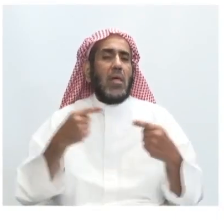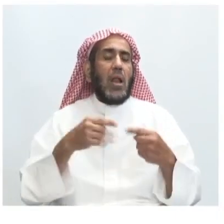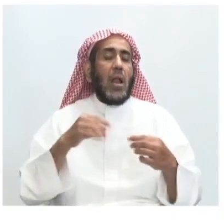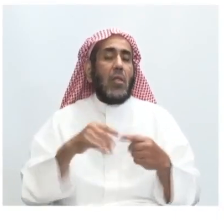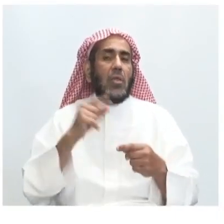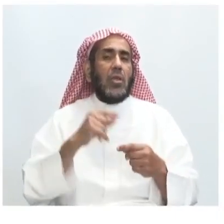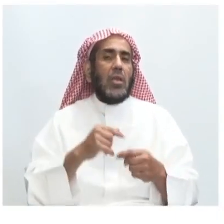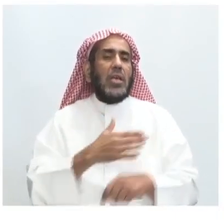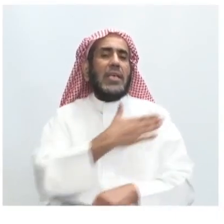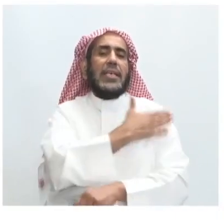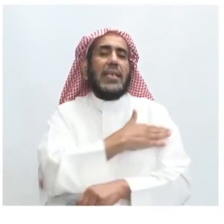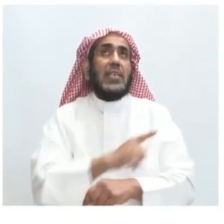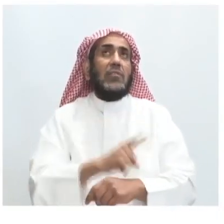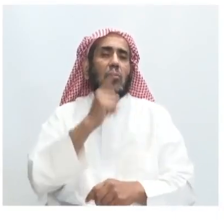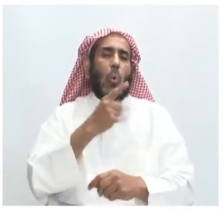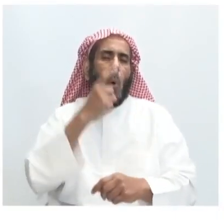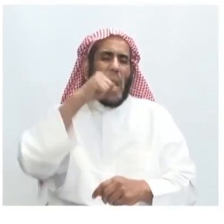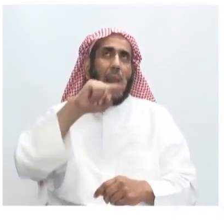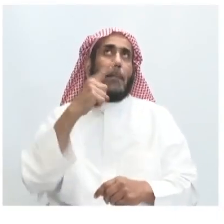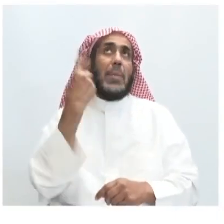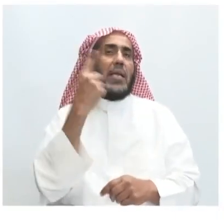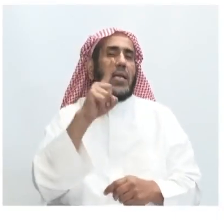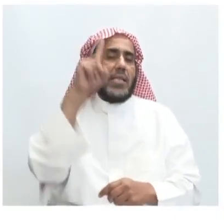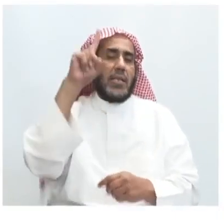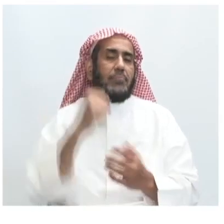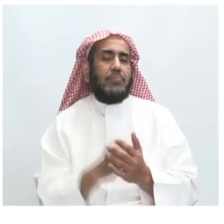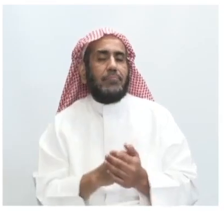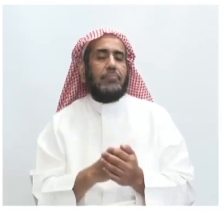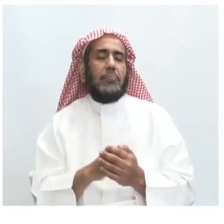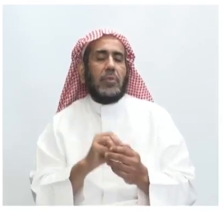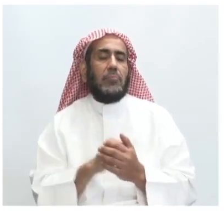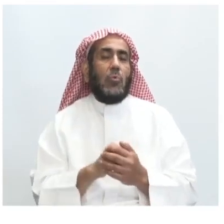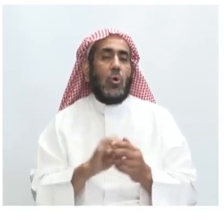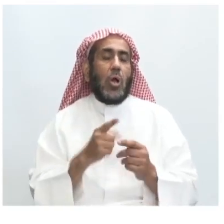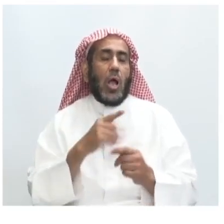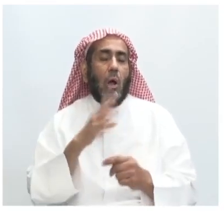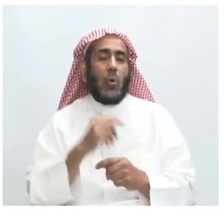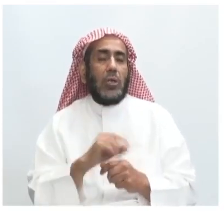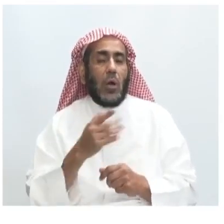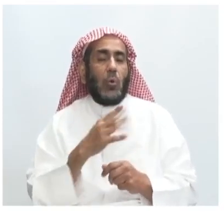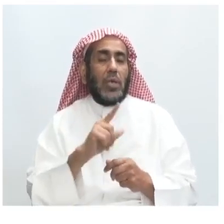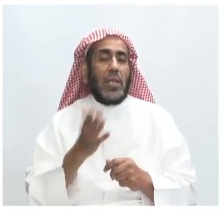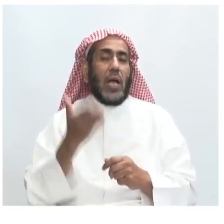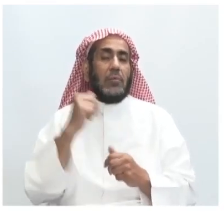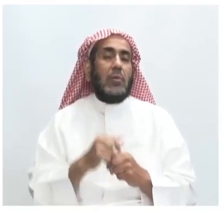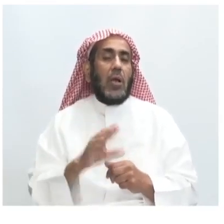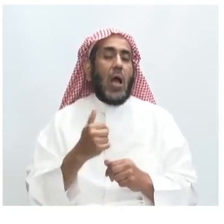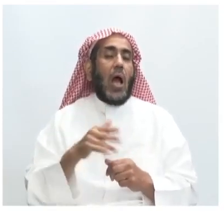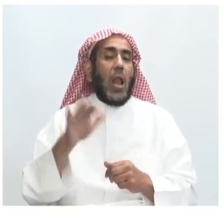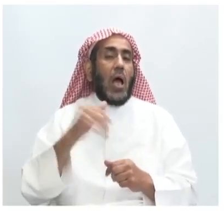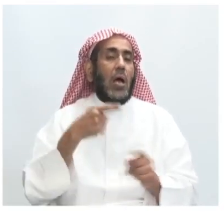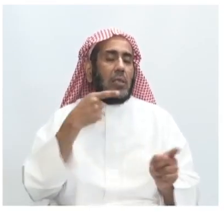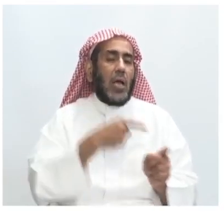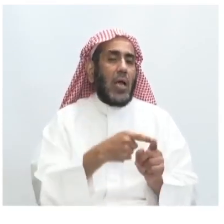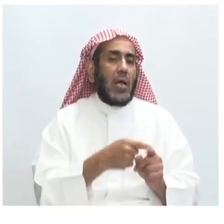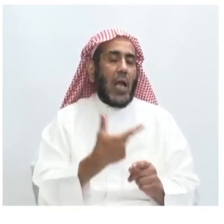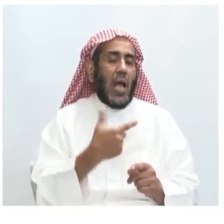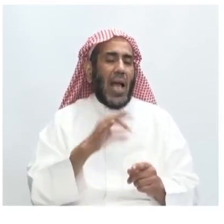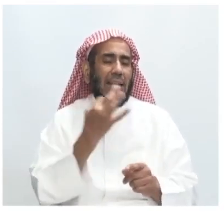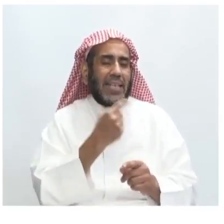يشفع عنده الا باذنه من ذا الذي يشفع عنده الا باذنه ايضا تعالى هل اتاك حديث